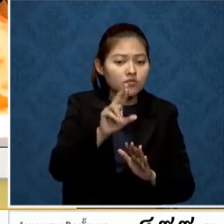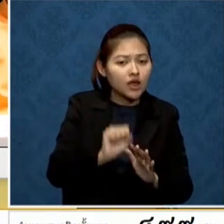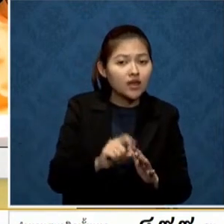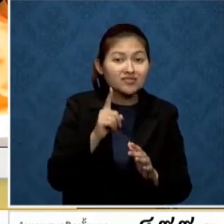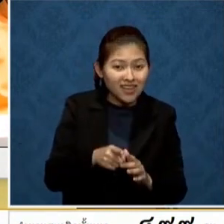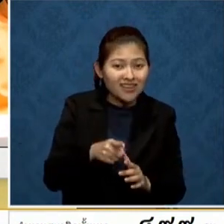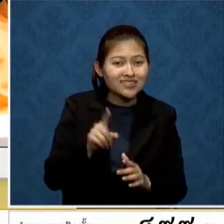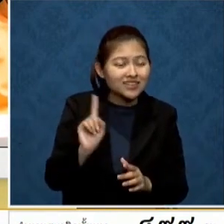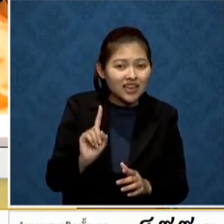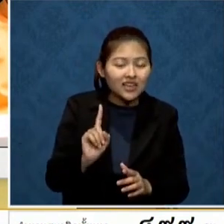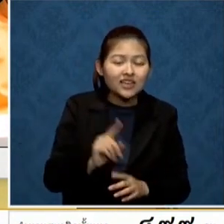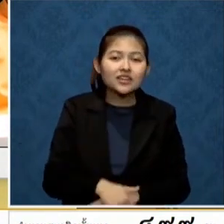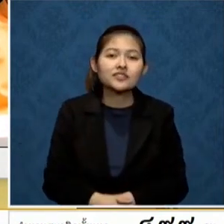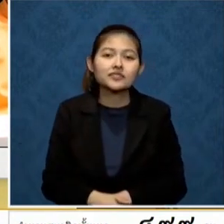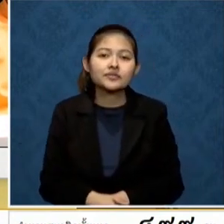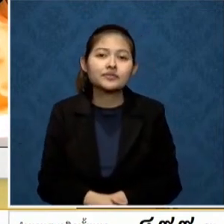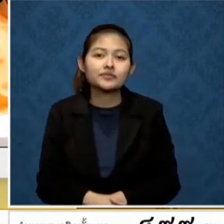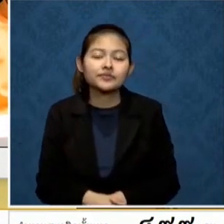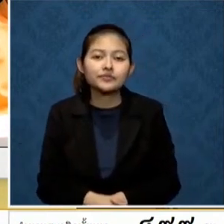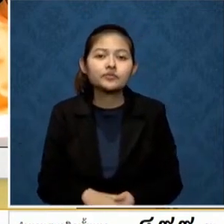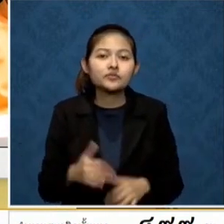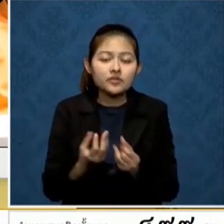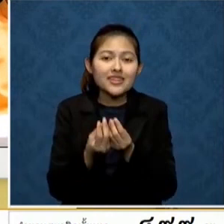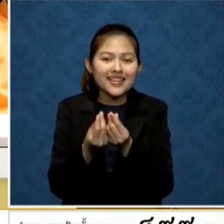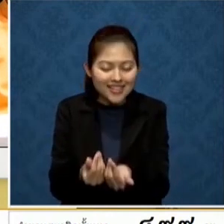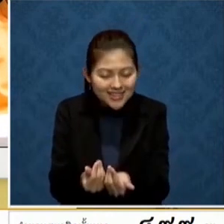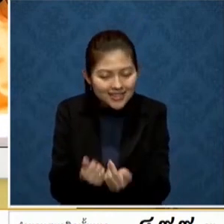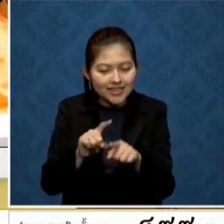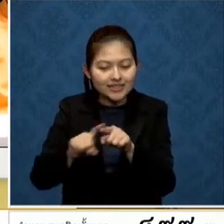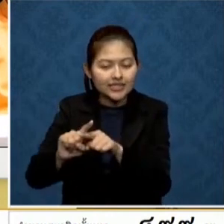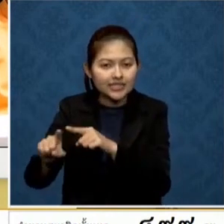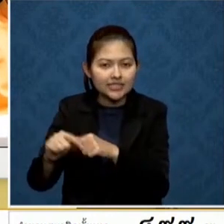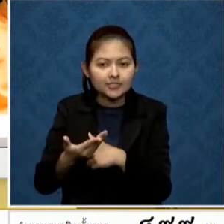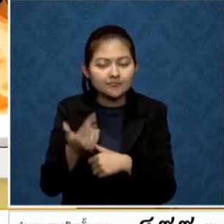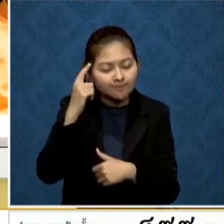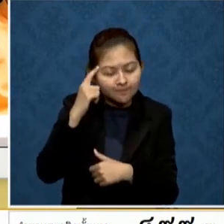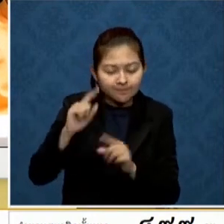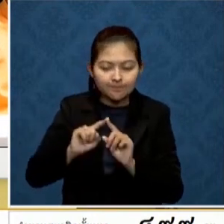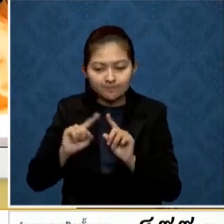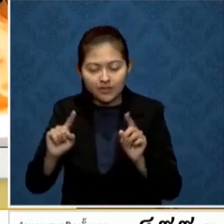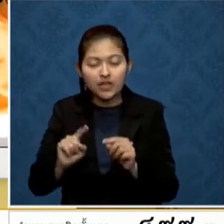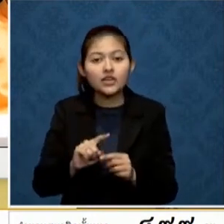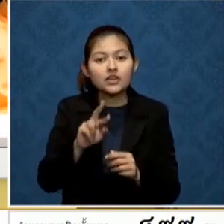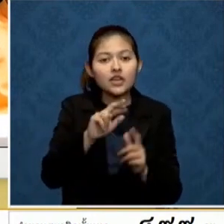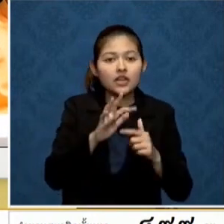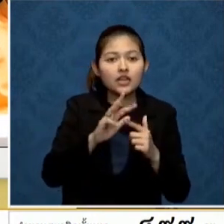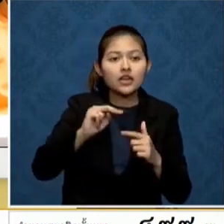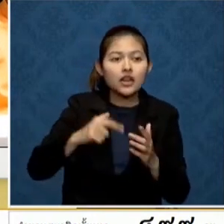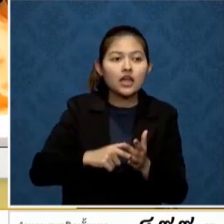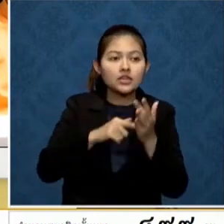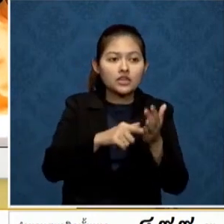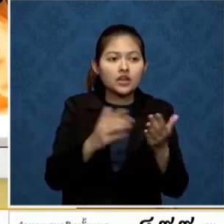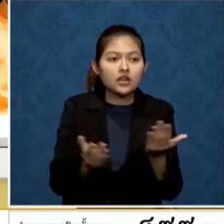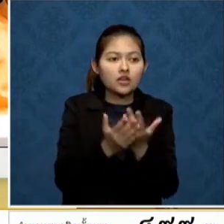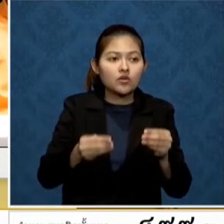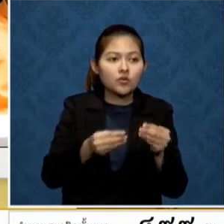หรือครับแน่นอนที่สุดครับผมเข้าใจว่ารายละเอียดปลีกย่อยเล็กๆน้อยๆท่านอาจจะไม่เห็นด้วยในร่างที่ท่านพตเสนอมาเป็นแพคเกจ